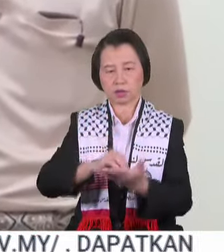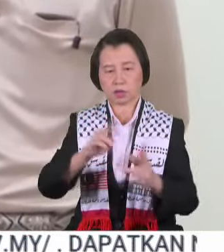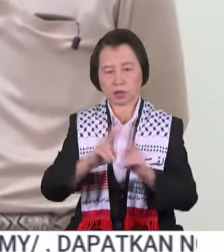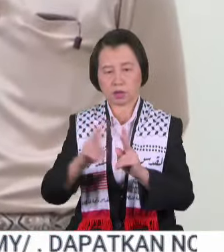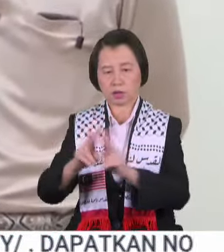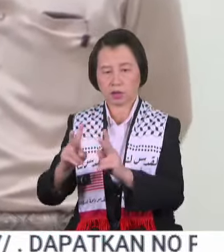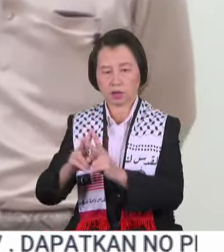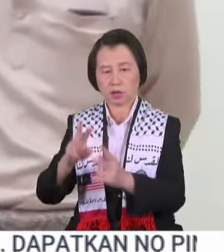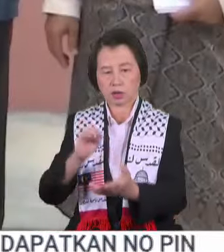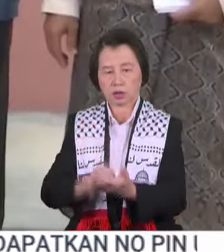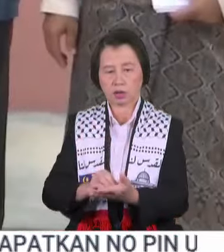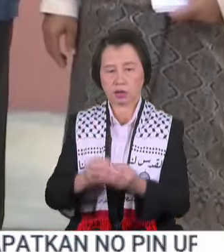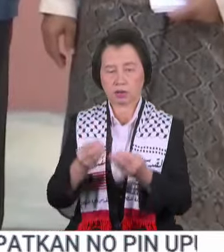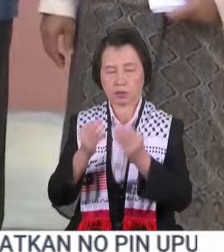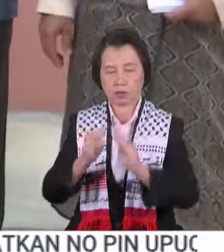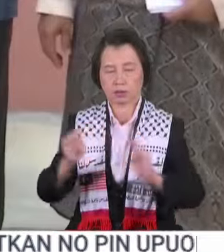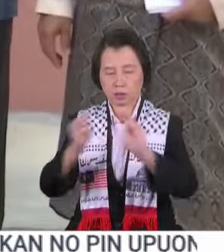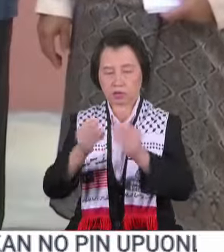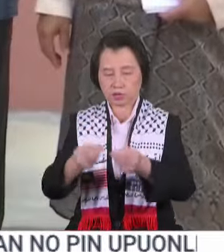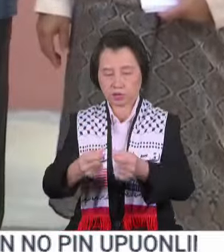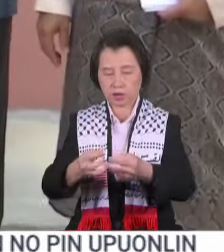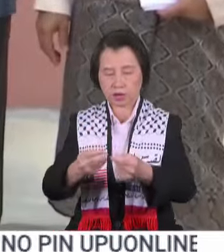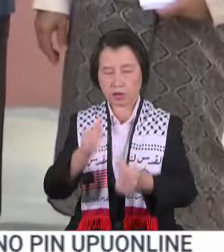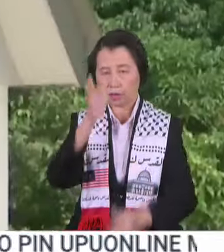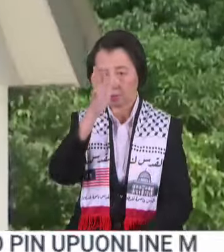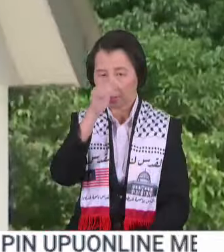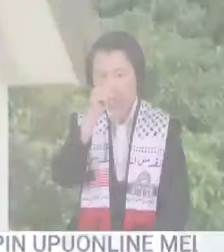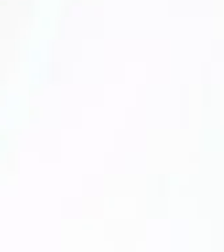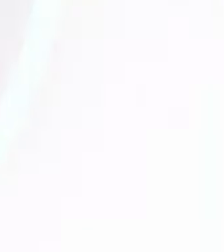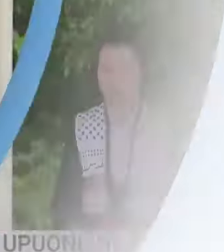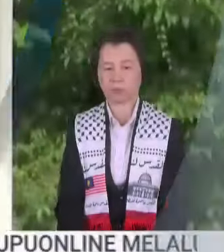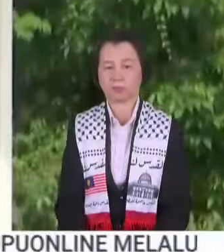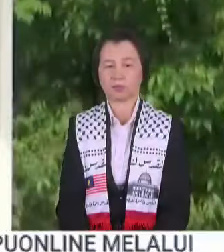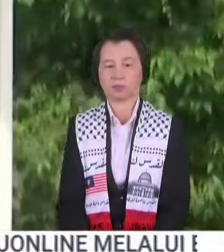Kampung Durian Daun, Masjid Tanah Melaka.